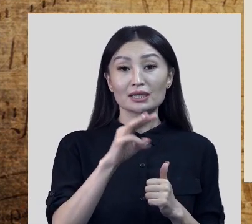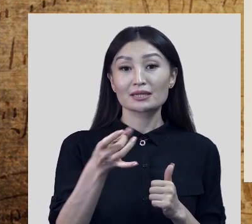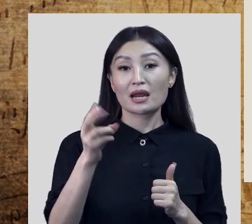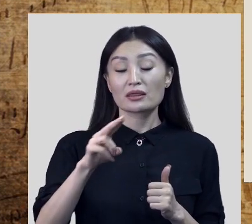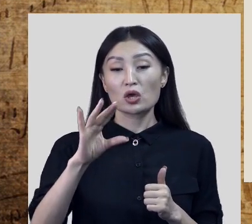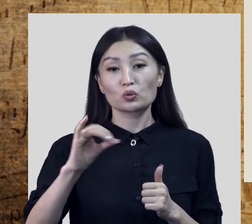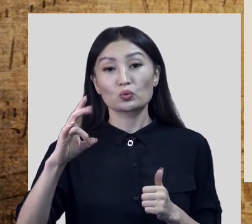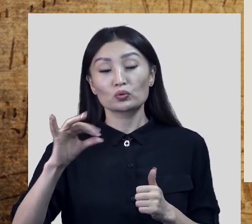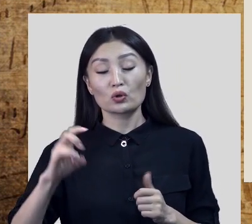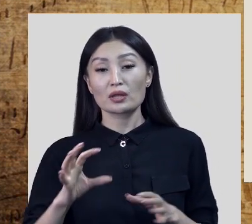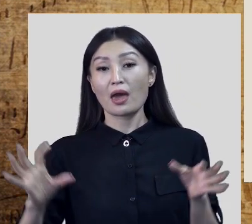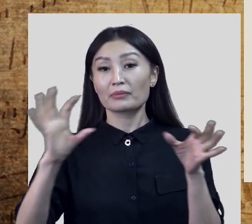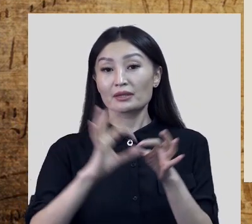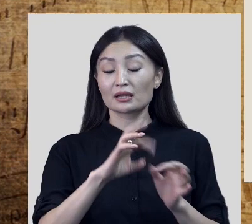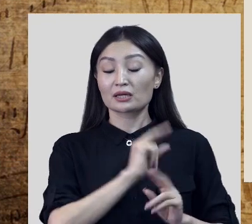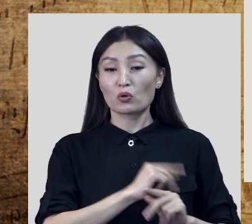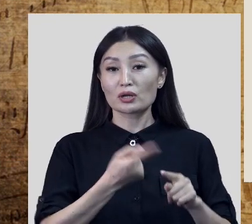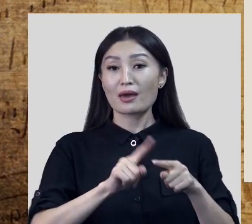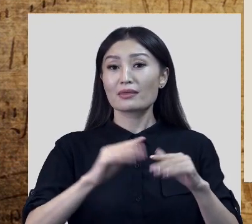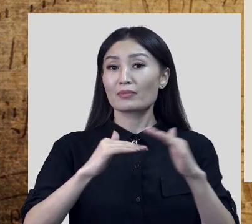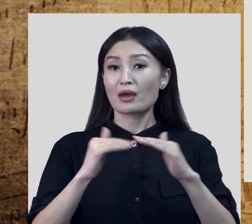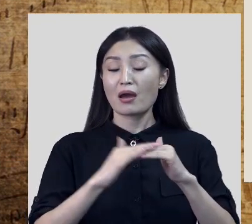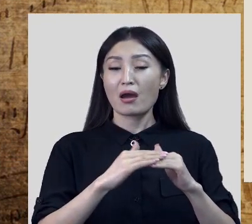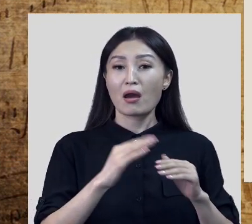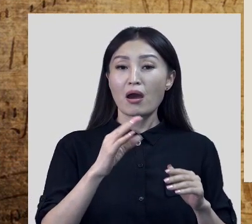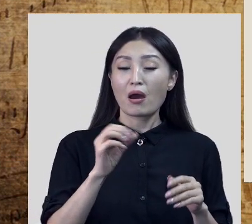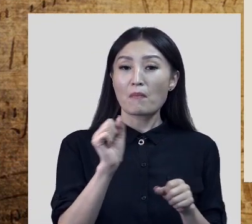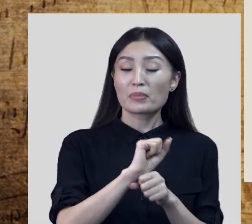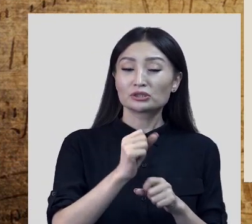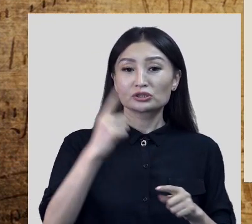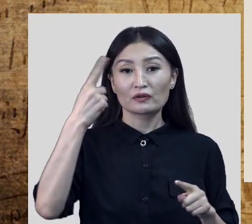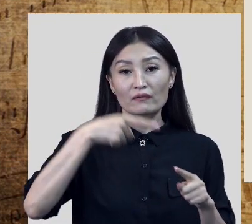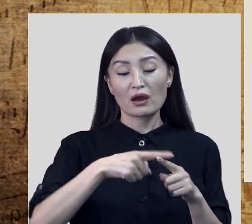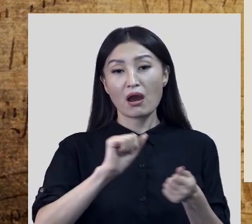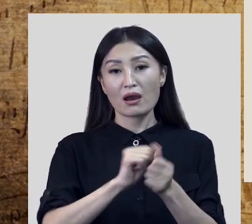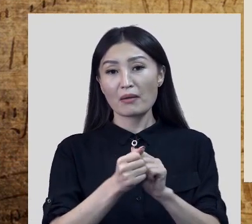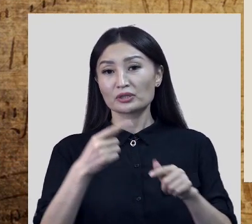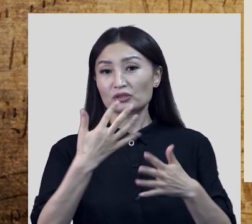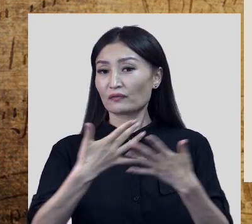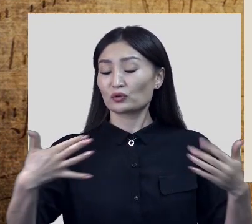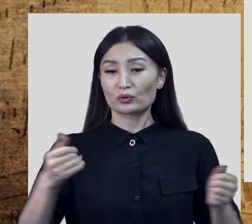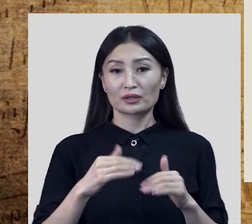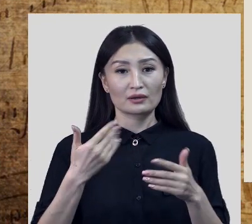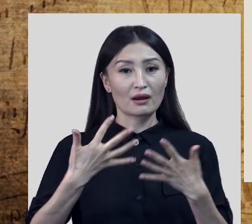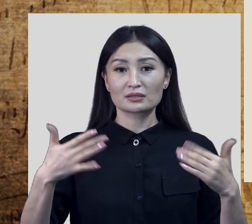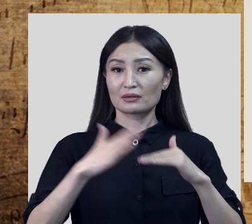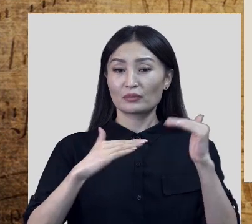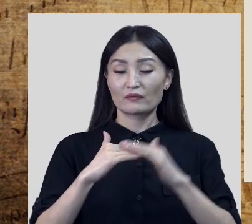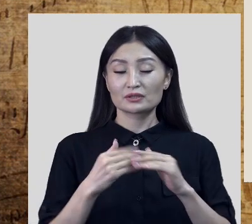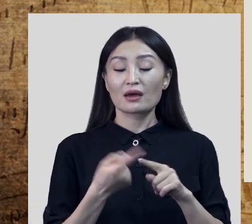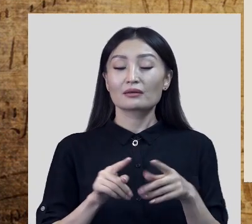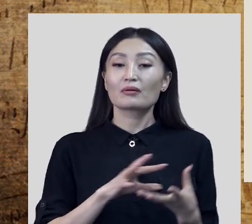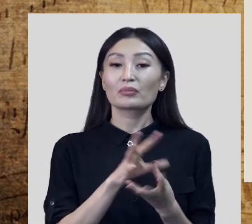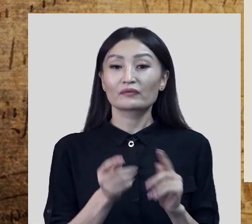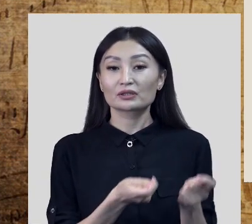объединял рабочих только данной профессии машинистов кочегаров механиков каменщиков и тому подобное это приводило к тому